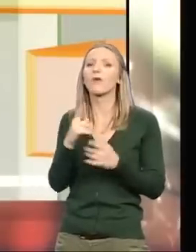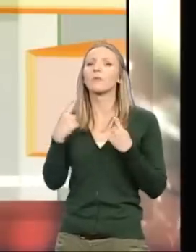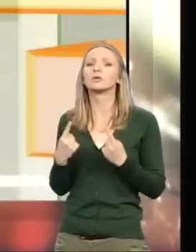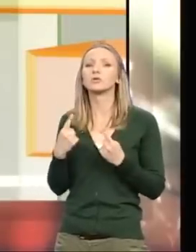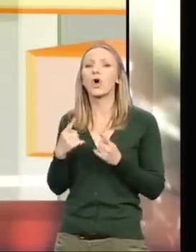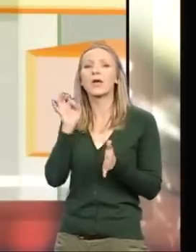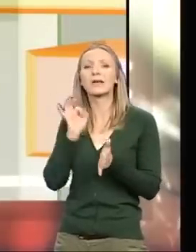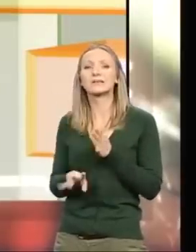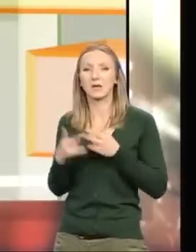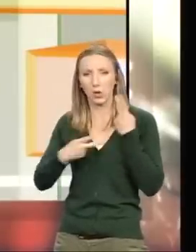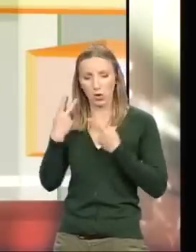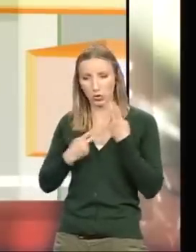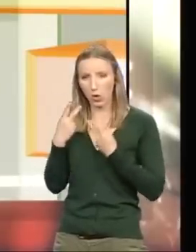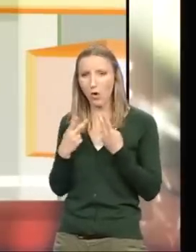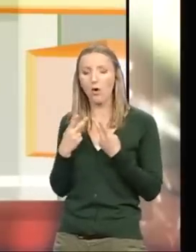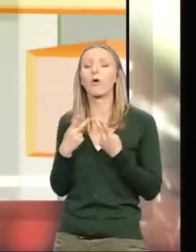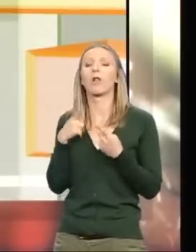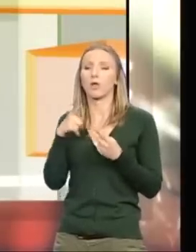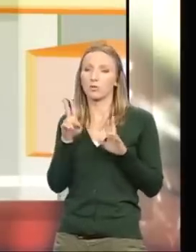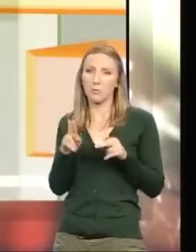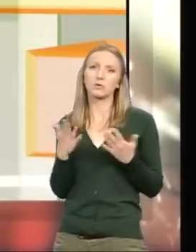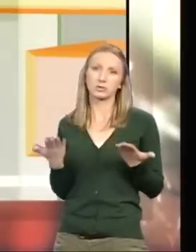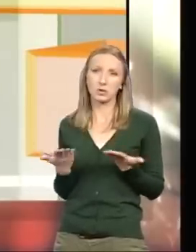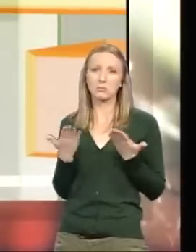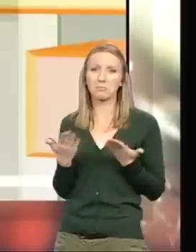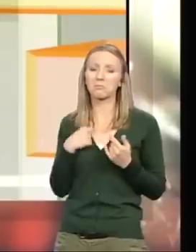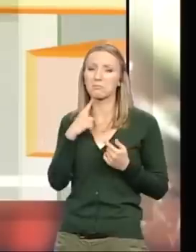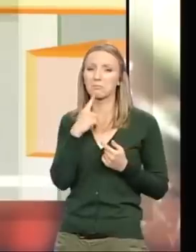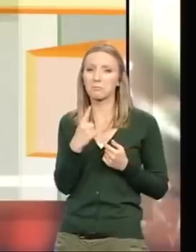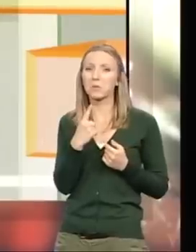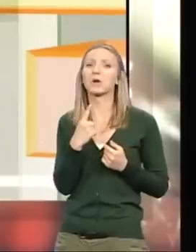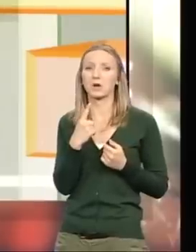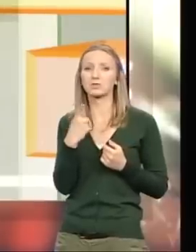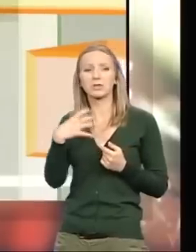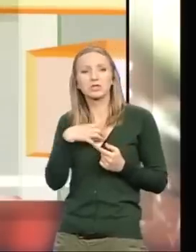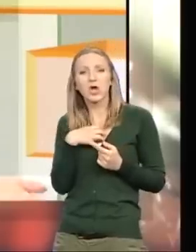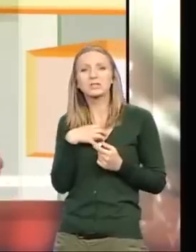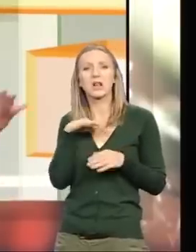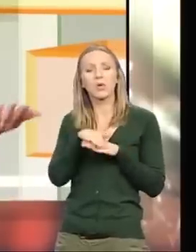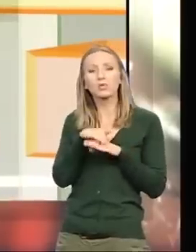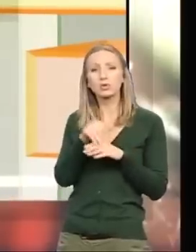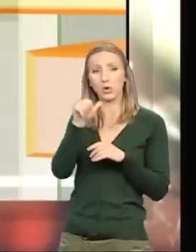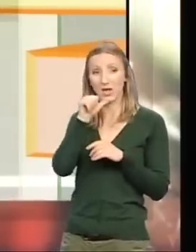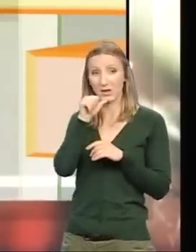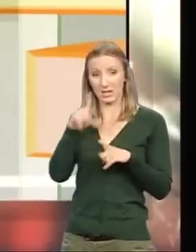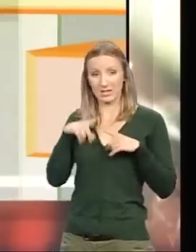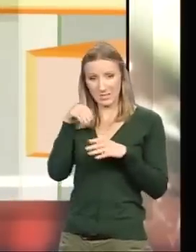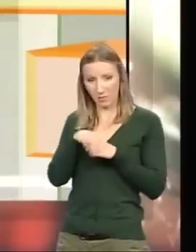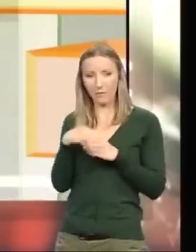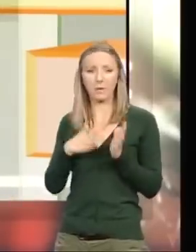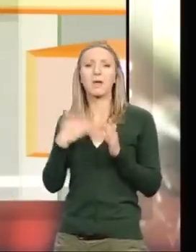rizik kontrole. To može negde da se, možda kroz nadzor inače socijalnih usluga, pa tako i kod stanovanje recimo kod fondacije i